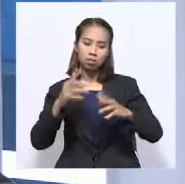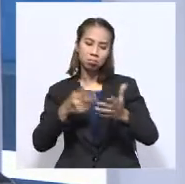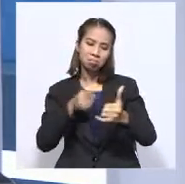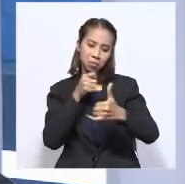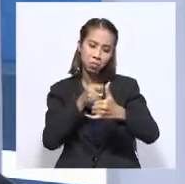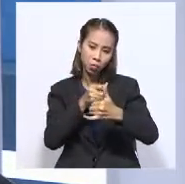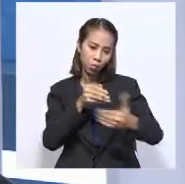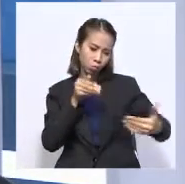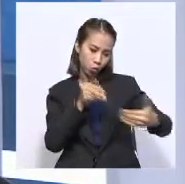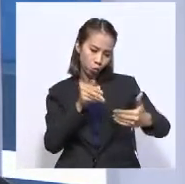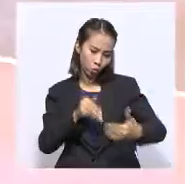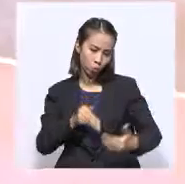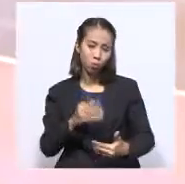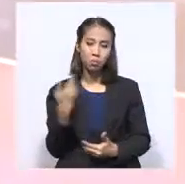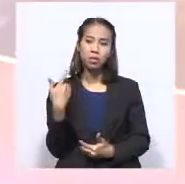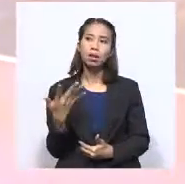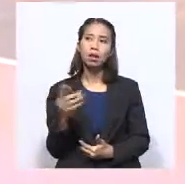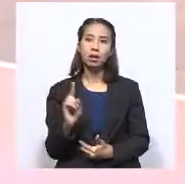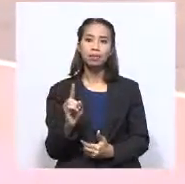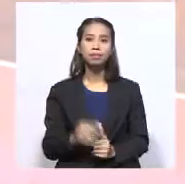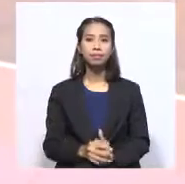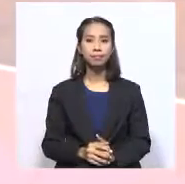งกับผู้ต้องหาทั้ง4คนหรือไม่ครับ